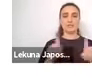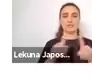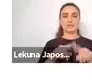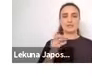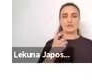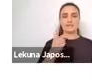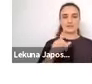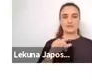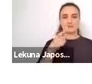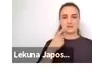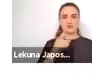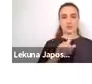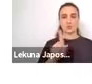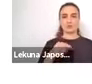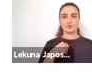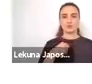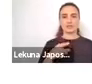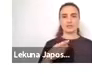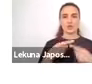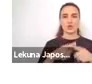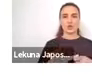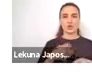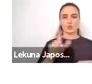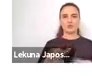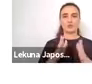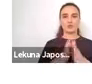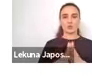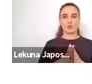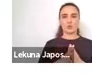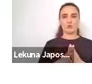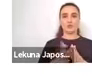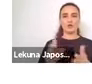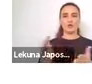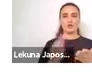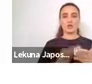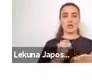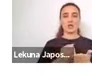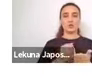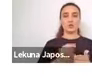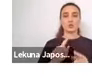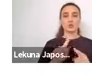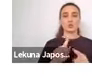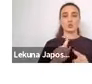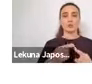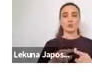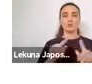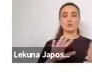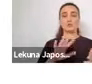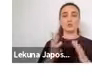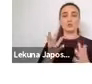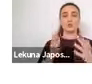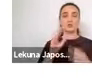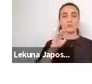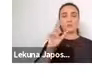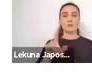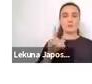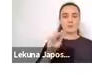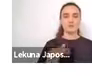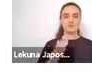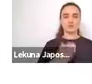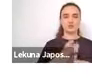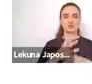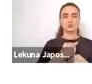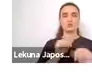ერთ ვიტყვი, რომ მე ჩვენ ტექნიკურ ასისტენტს ვთხოვრო აქ დაპოსტოს, რომ იმ შემთხვევაში, როდესაც ბავშვს აქვს